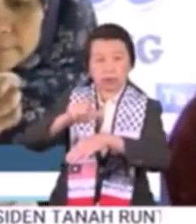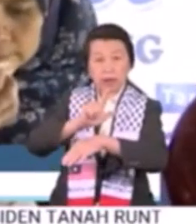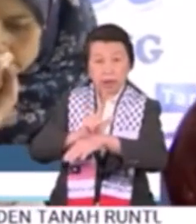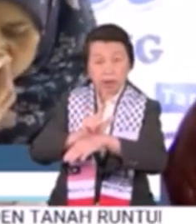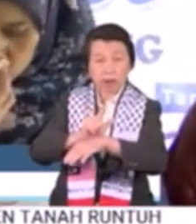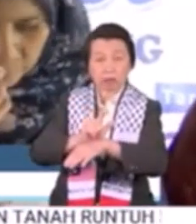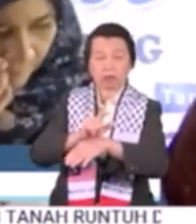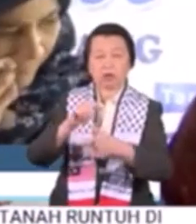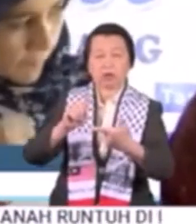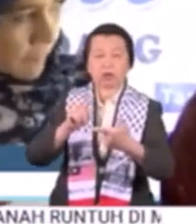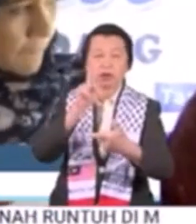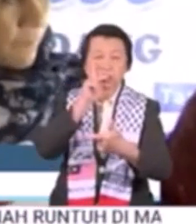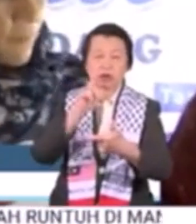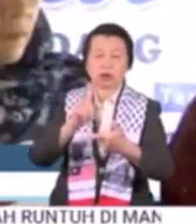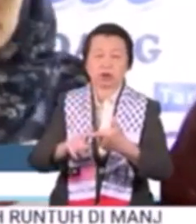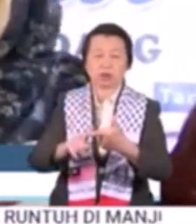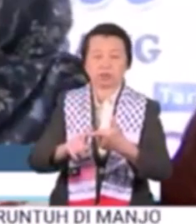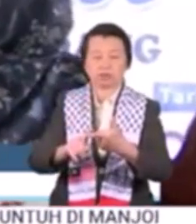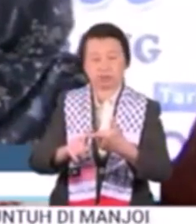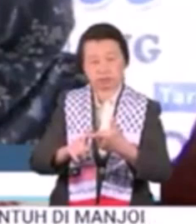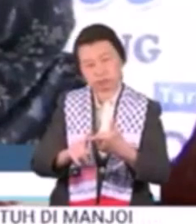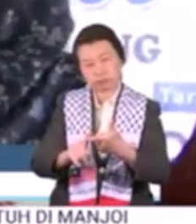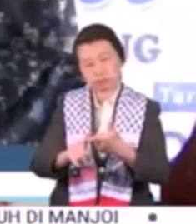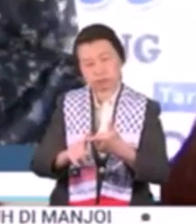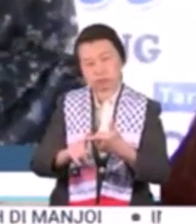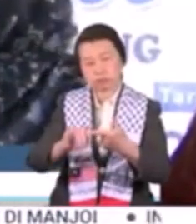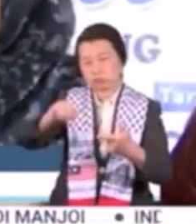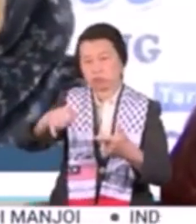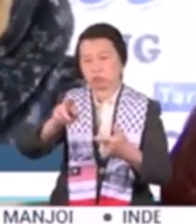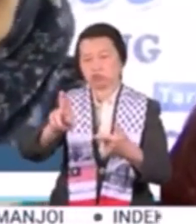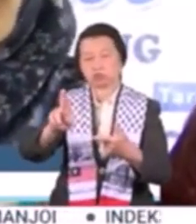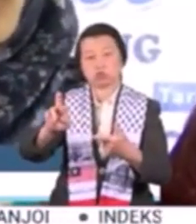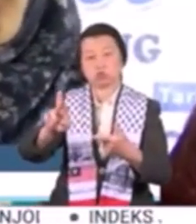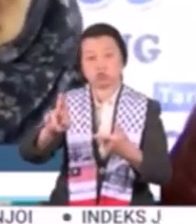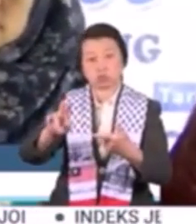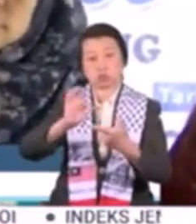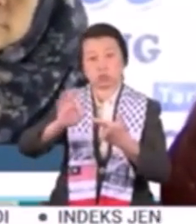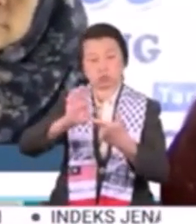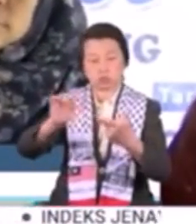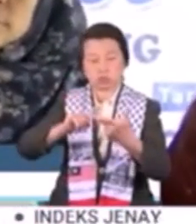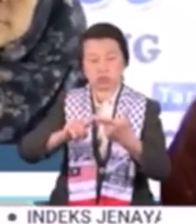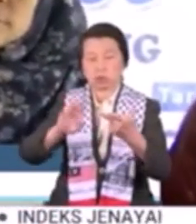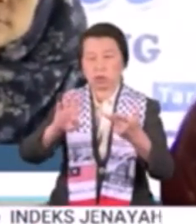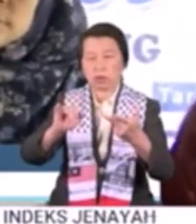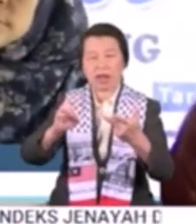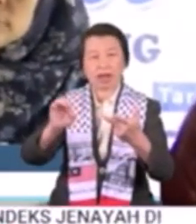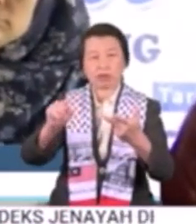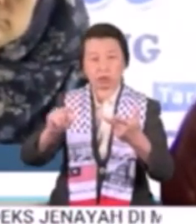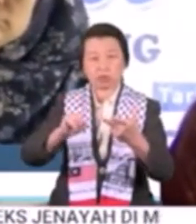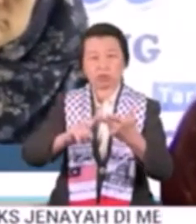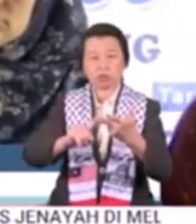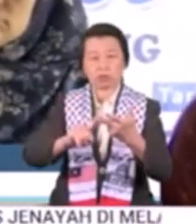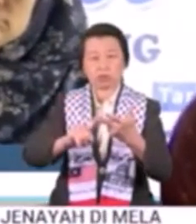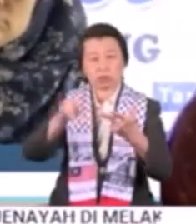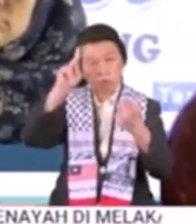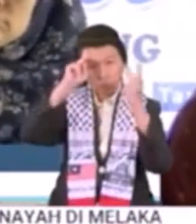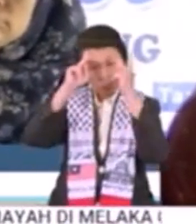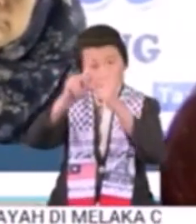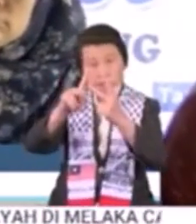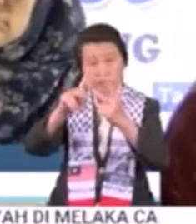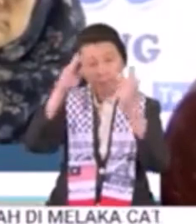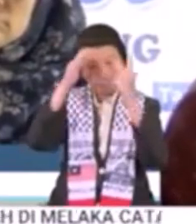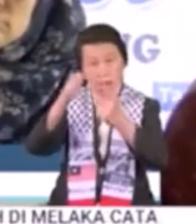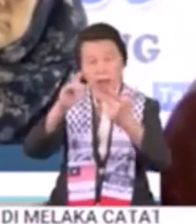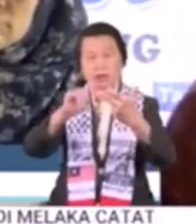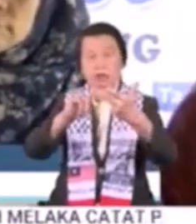merdeka di Kedah juru di pulau Pinang dan juga di Badung Kuantan